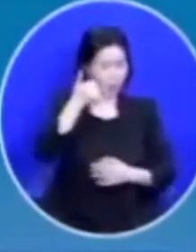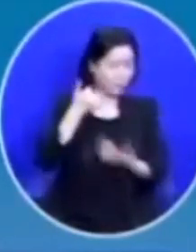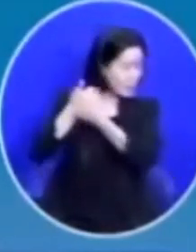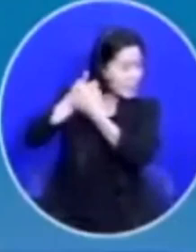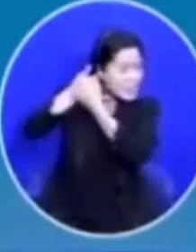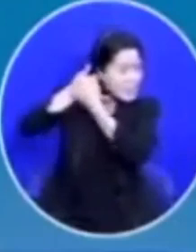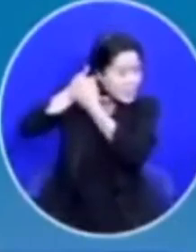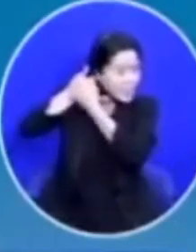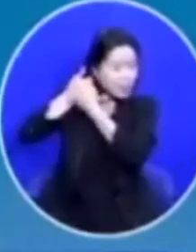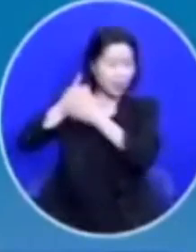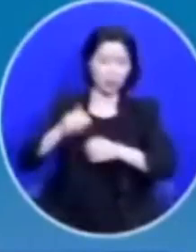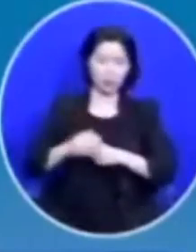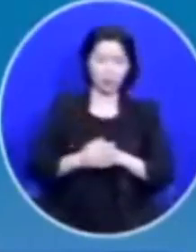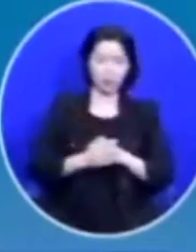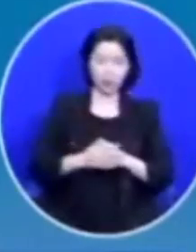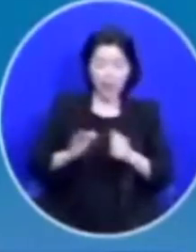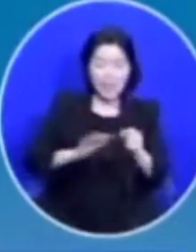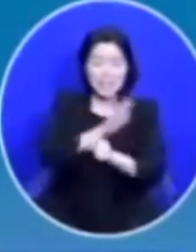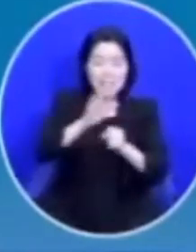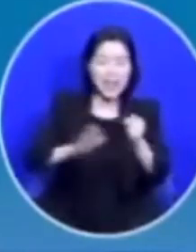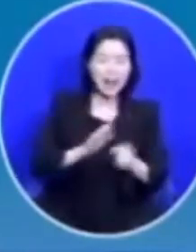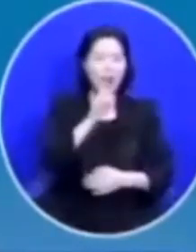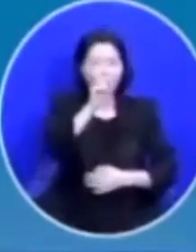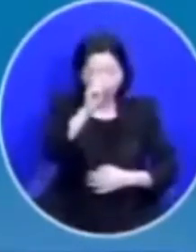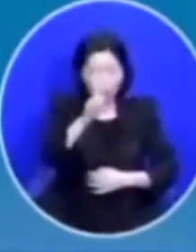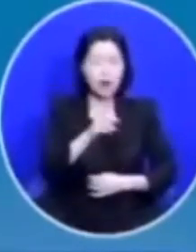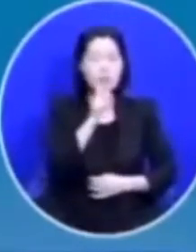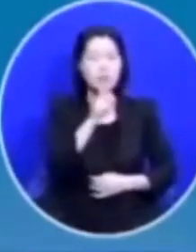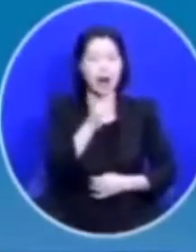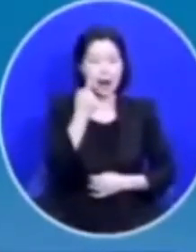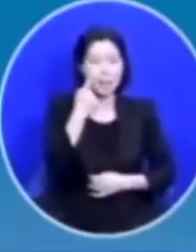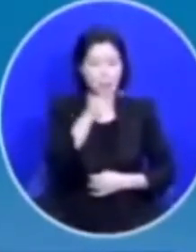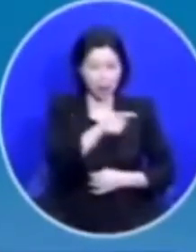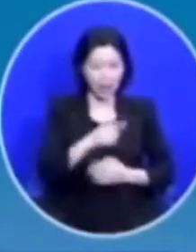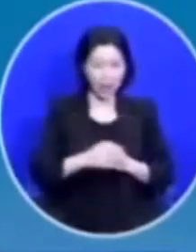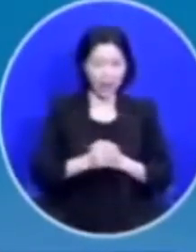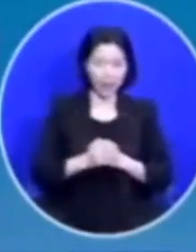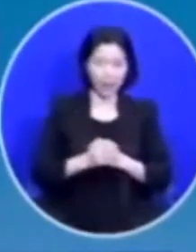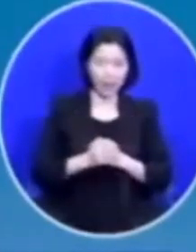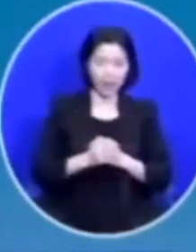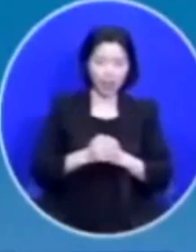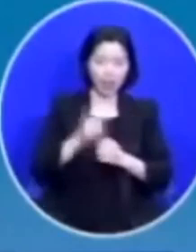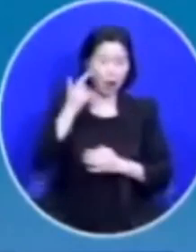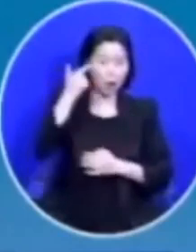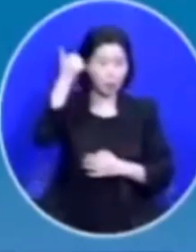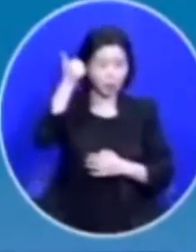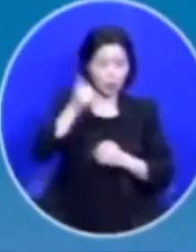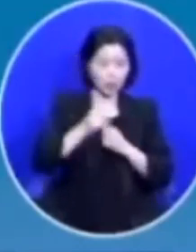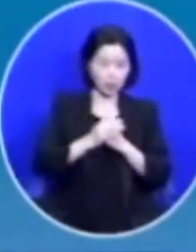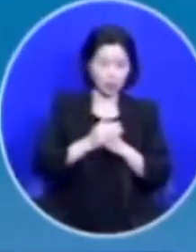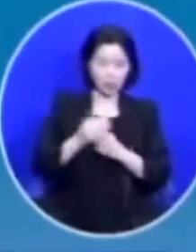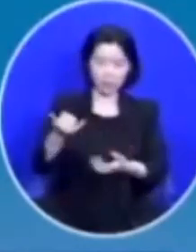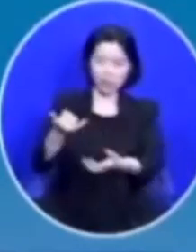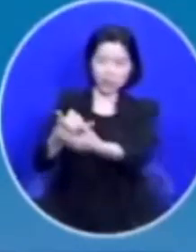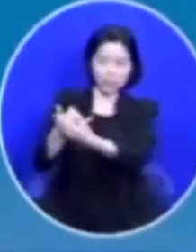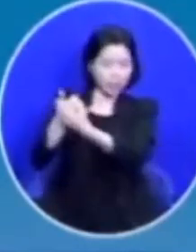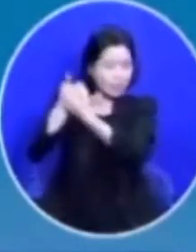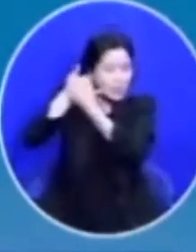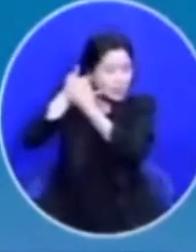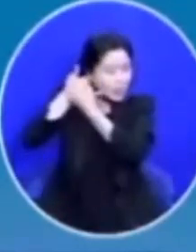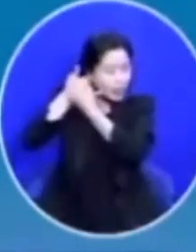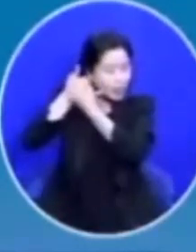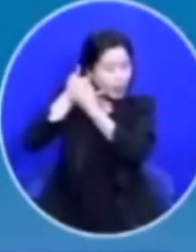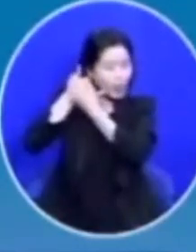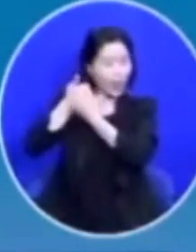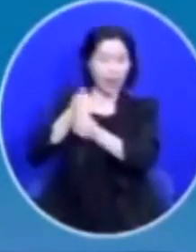귀에다 갖다 대시고 사랑해 라고 한번만 하시면 됩니다 목사님이 전화기를 귀에다가 되어